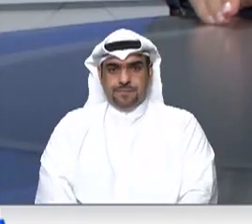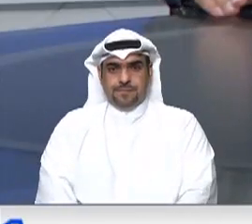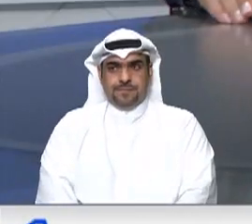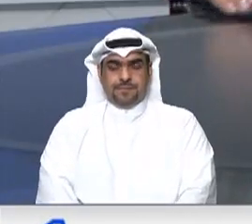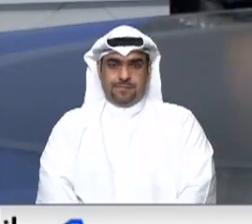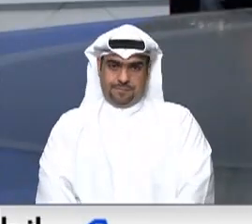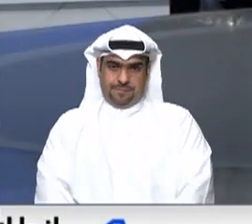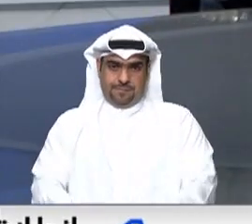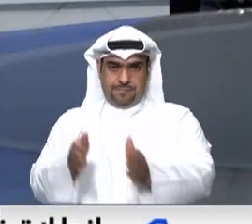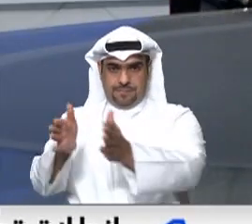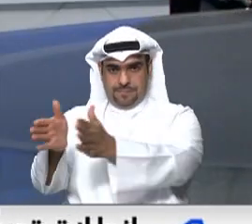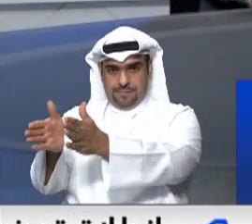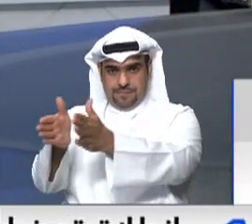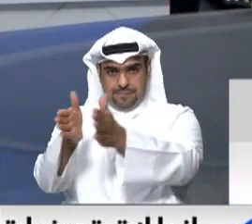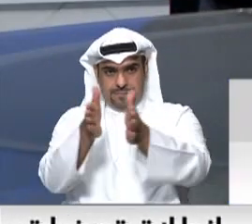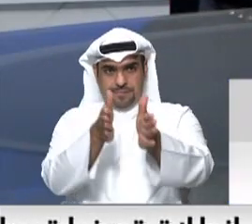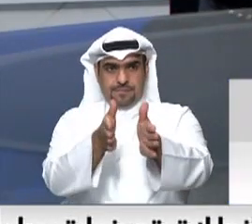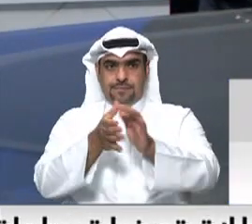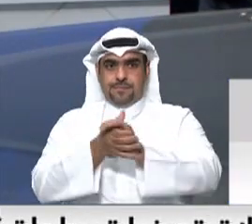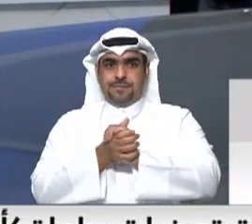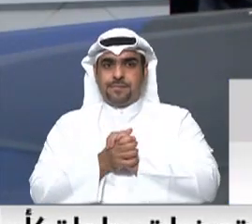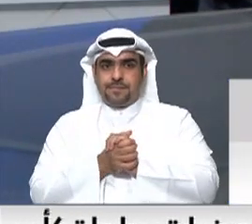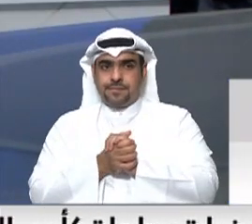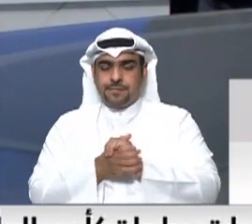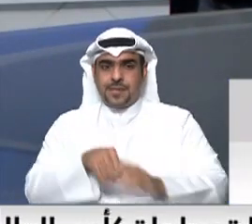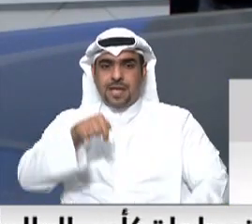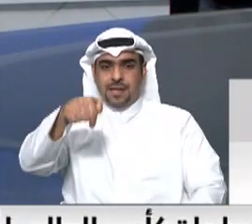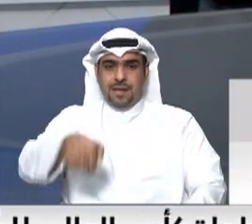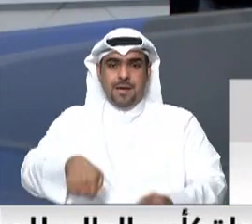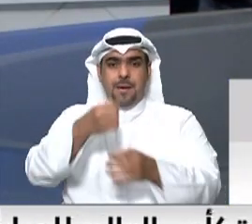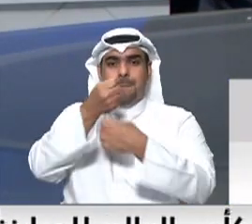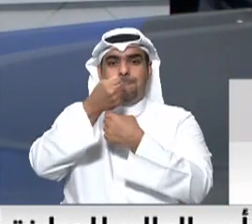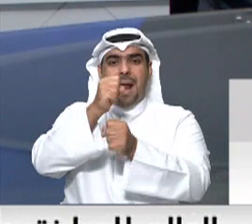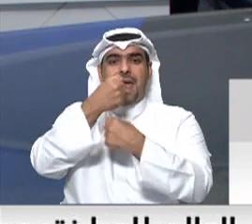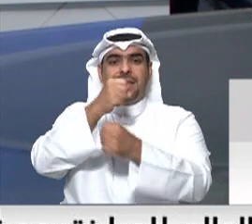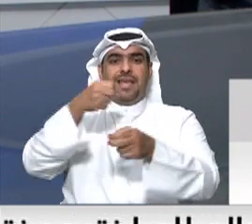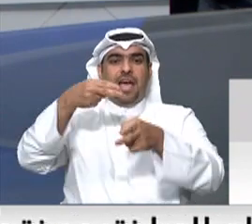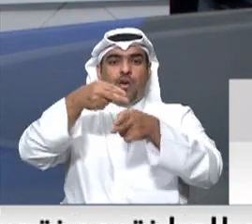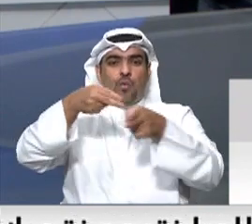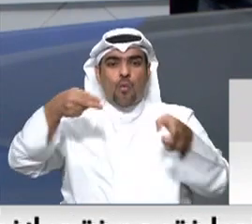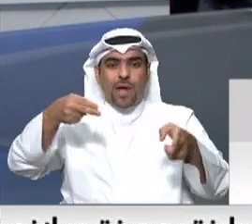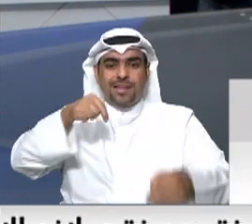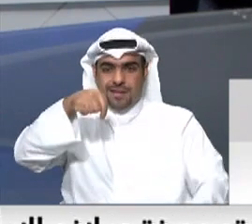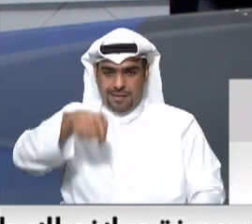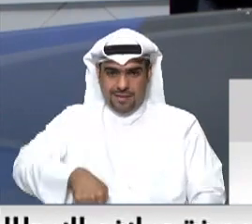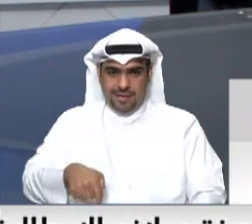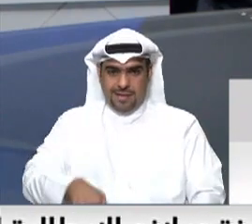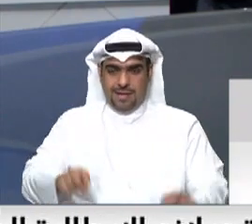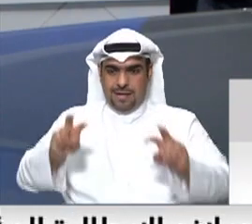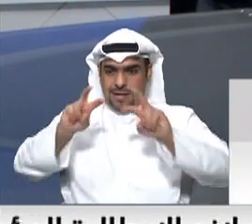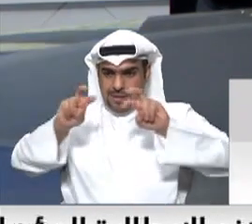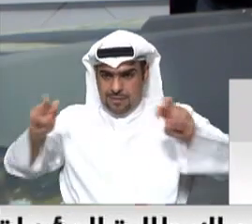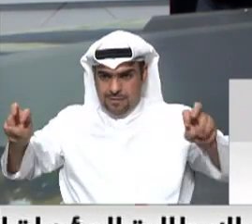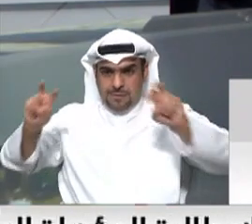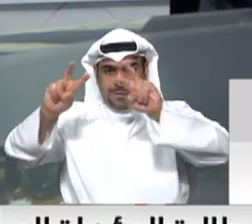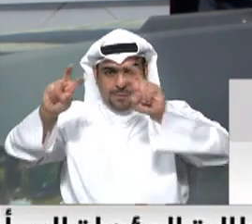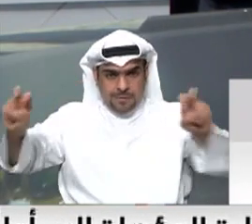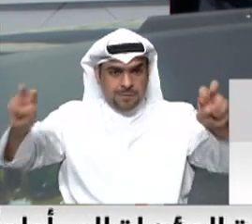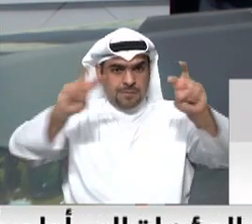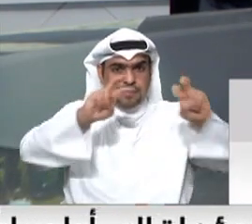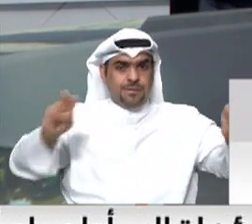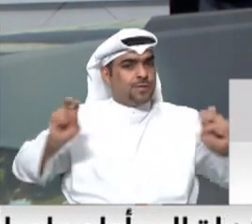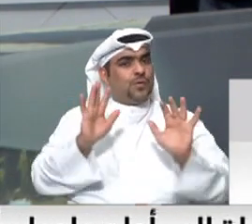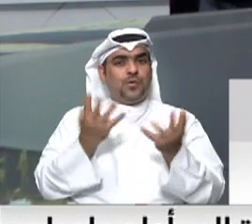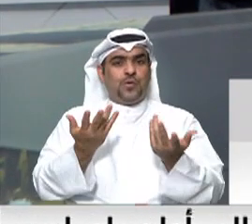في إطار تكثيف الجولات الميدانية لفرق النظافة العامة وإشغالات الطرق ضمن حملة ديرتنا تستاهل،